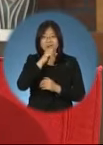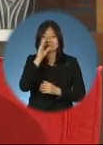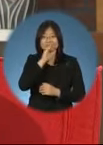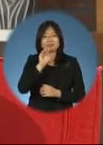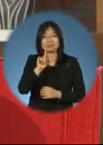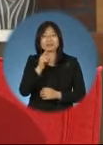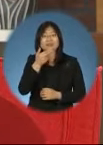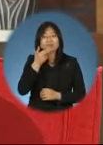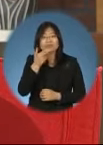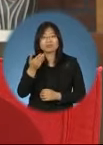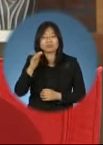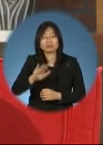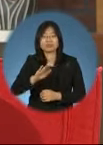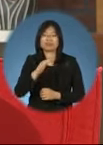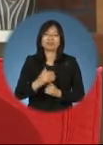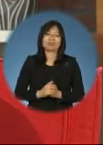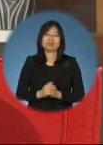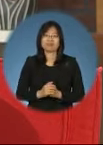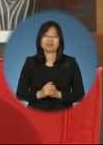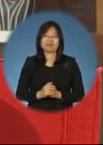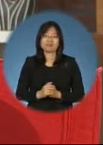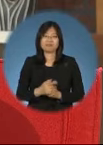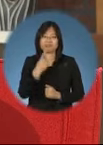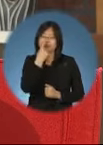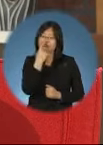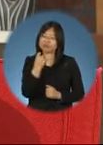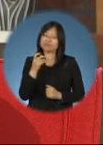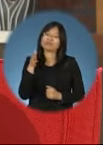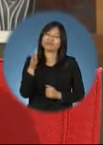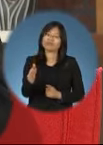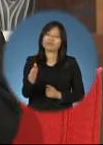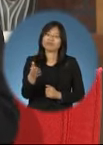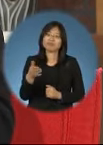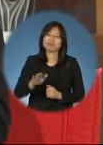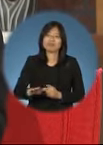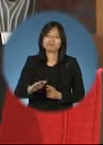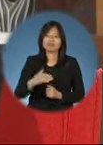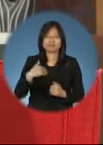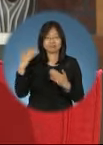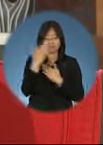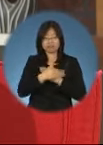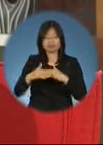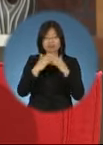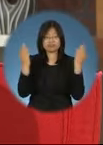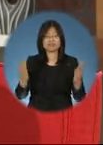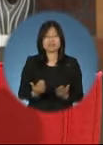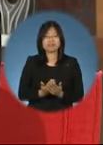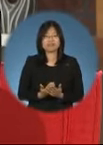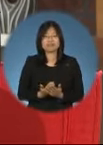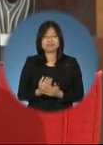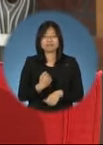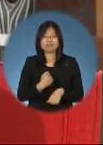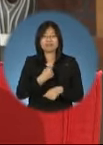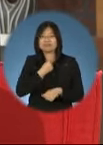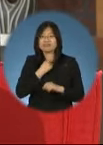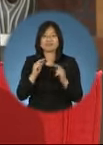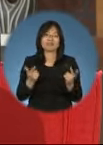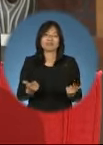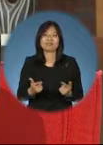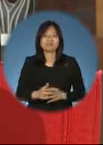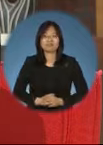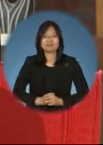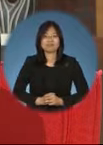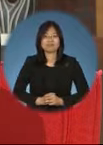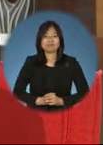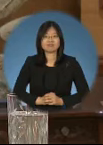하나도 없는데 멋진 그 분야인데 내 혼신을 다해서 하고 싶지는 않았어요.